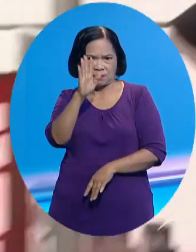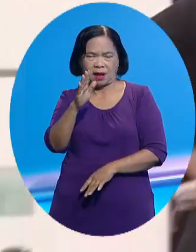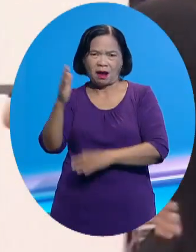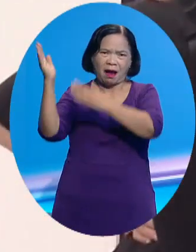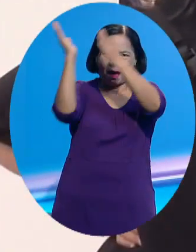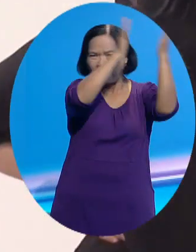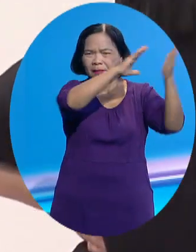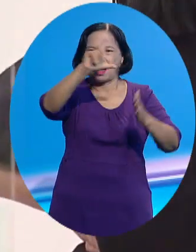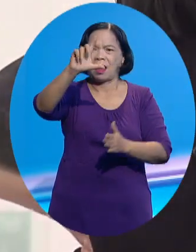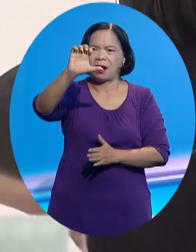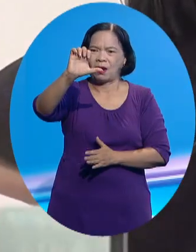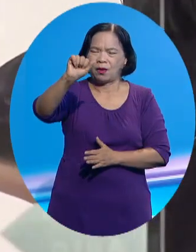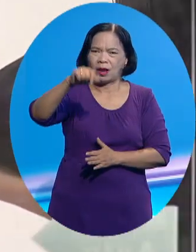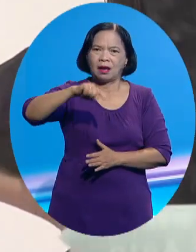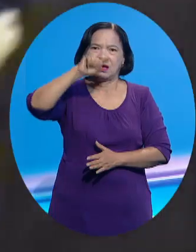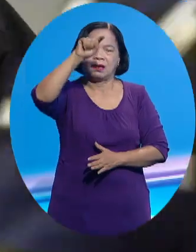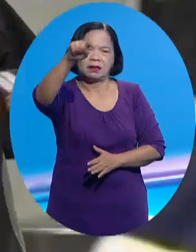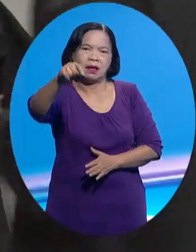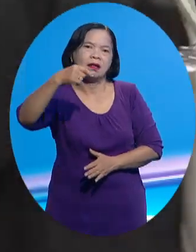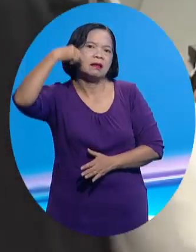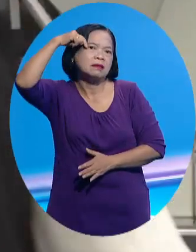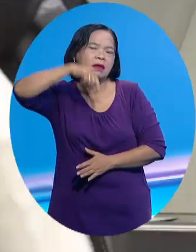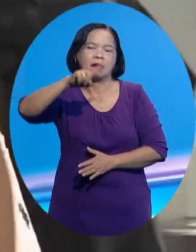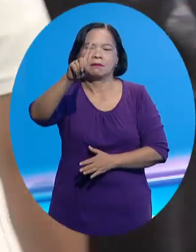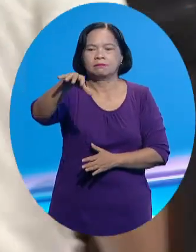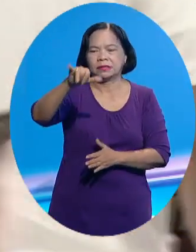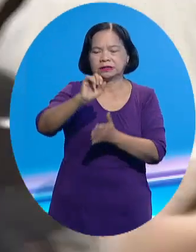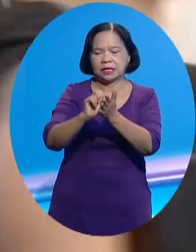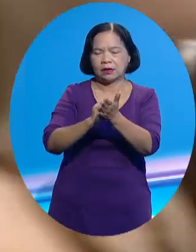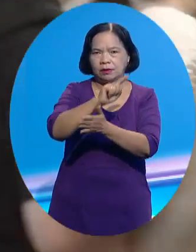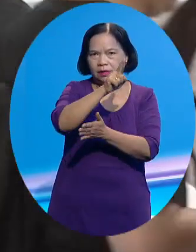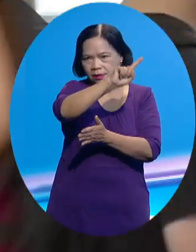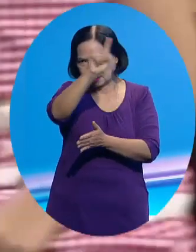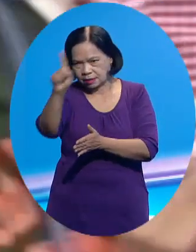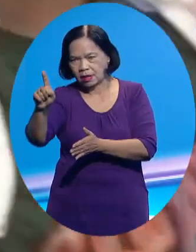Lan sẽ di chuyển đến biển Nhật Bản vào sáng mai 16 tháng 8 và tiếp tục di chuyển theo hướng Bắc.